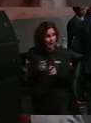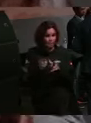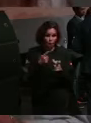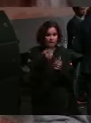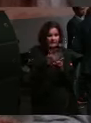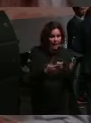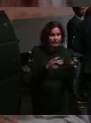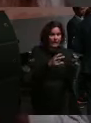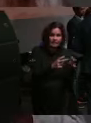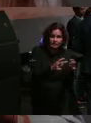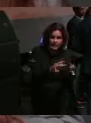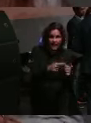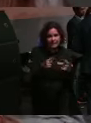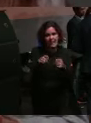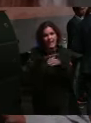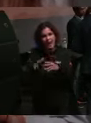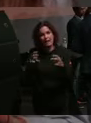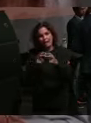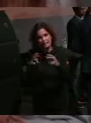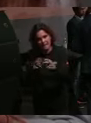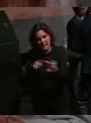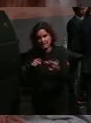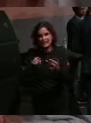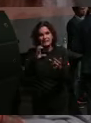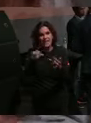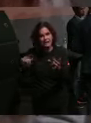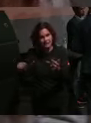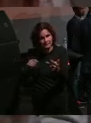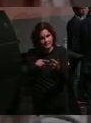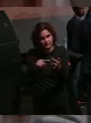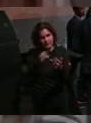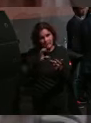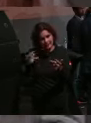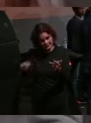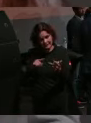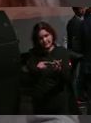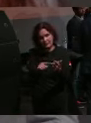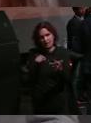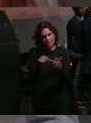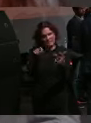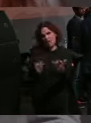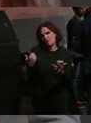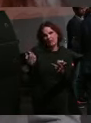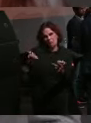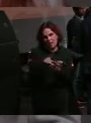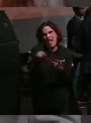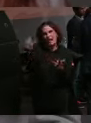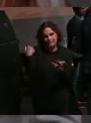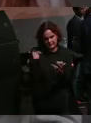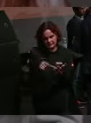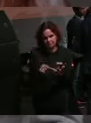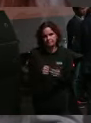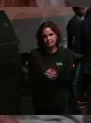delelektrifisering, helelektrifisering, CCS, så det jo ikke noe man har begynt med nå nylig. Og også det med linjeutbygging, den ble jo